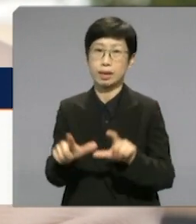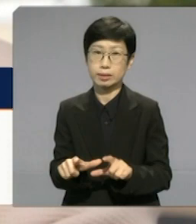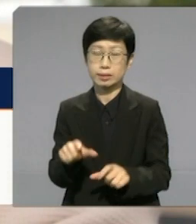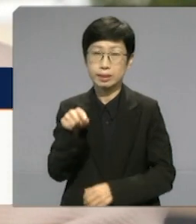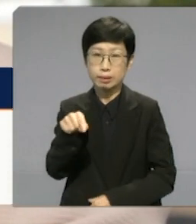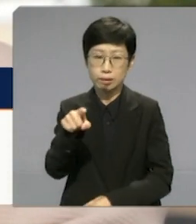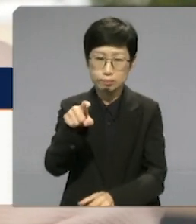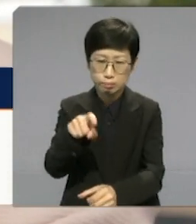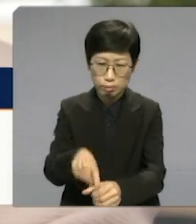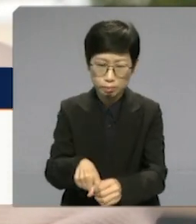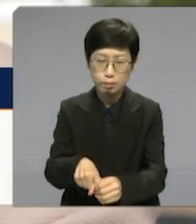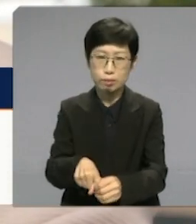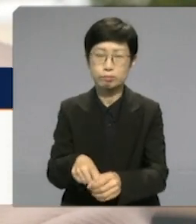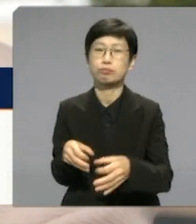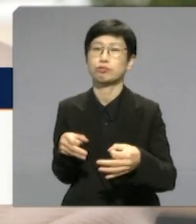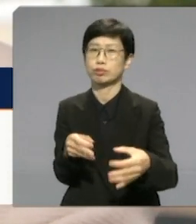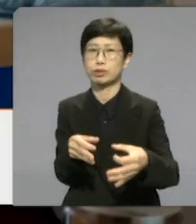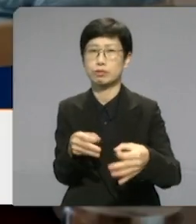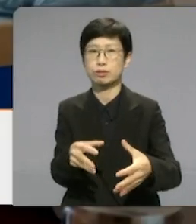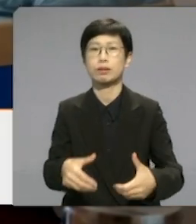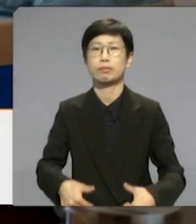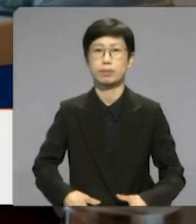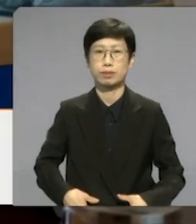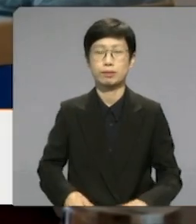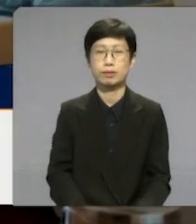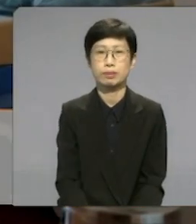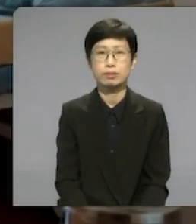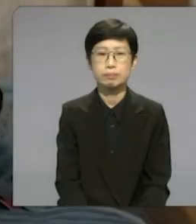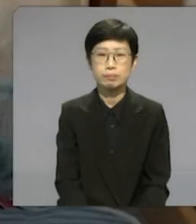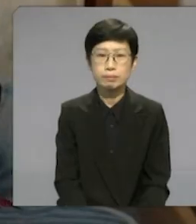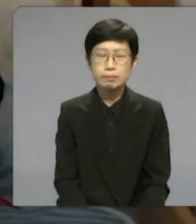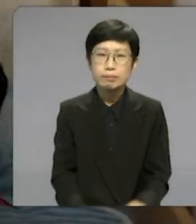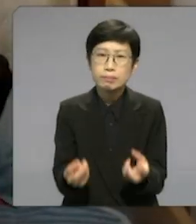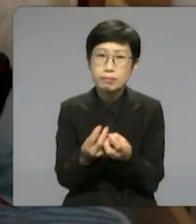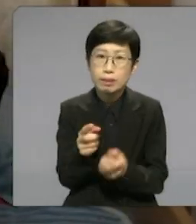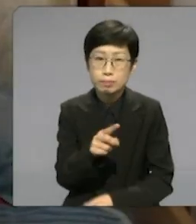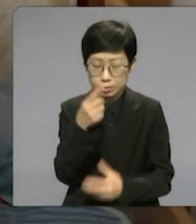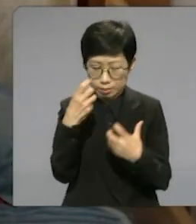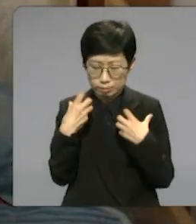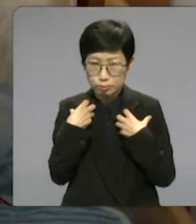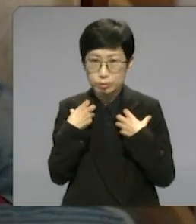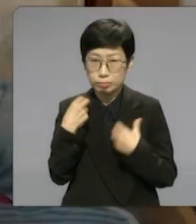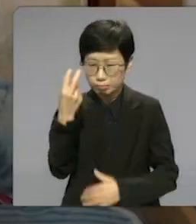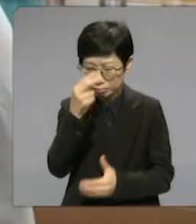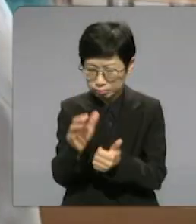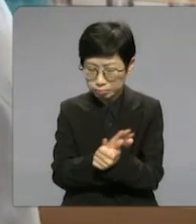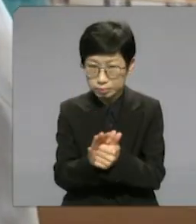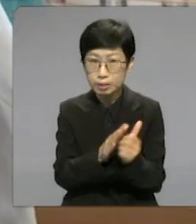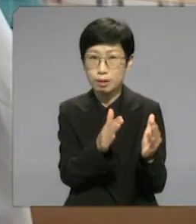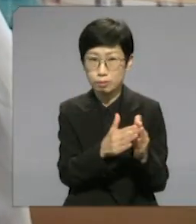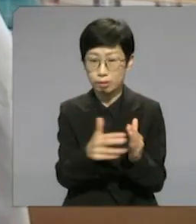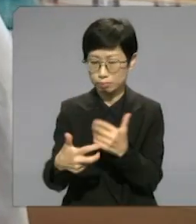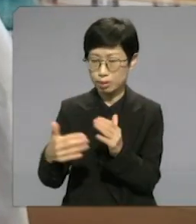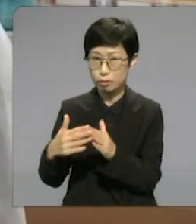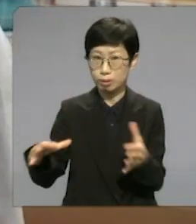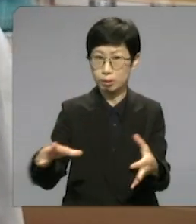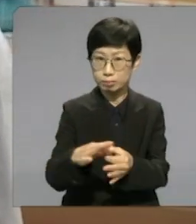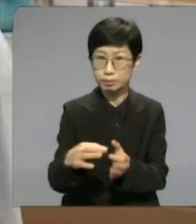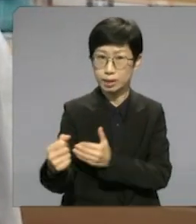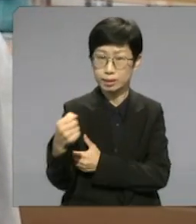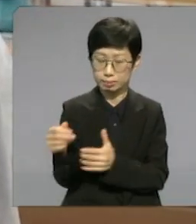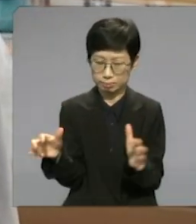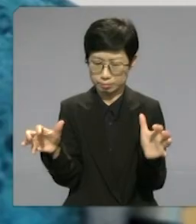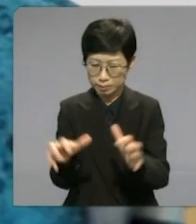in extending healthy life years. 그 일환으로 정부는 요양원과 의료기관이 협력하는 노인의료